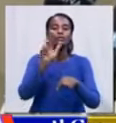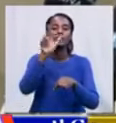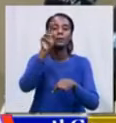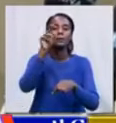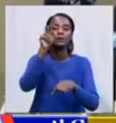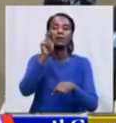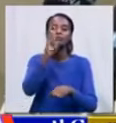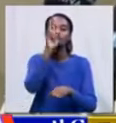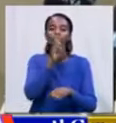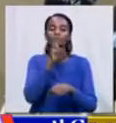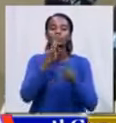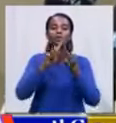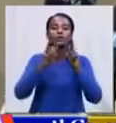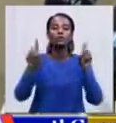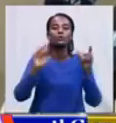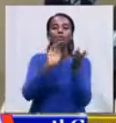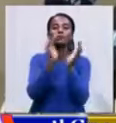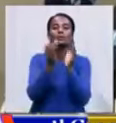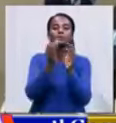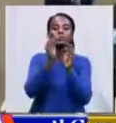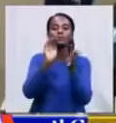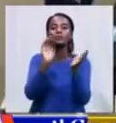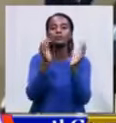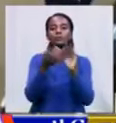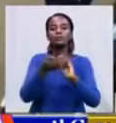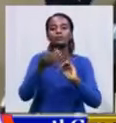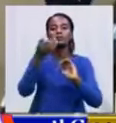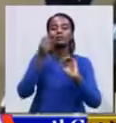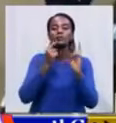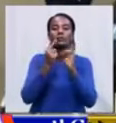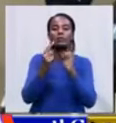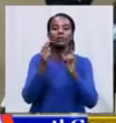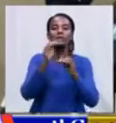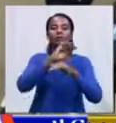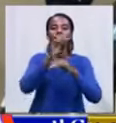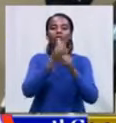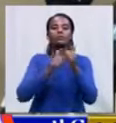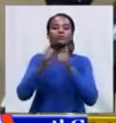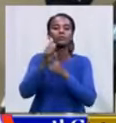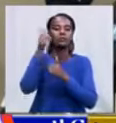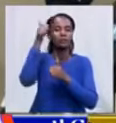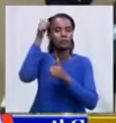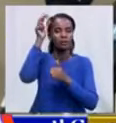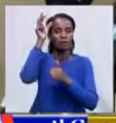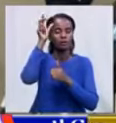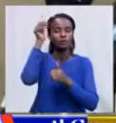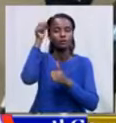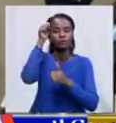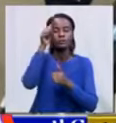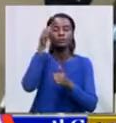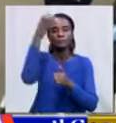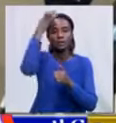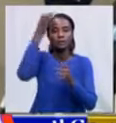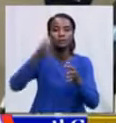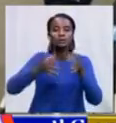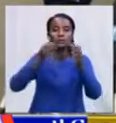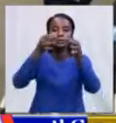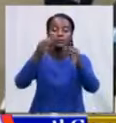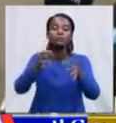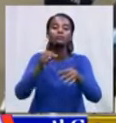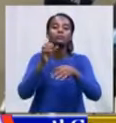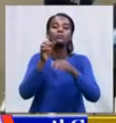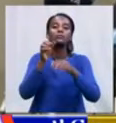ጾም በልዩ ሁኔታ የሚከናወን ስለመሆኑ የተናገሩት ተቀዳሚ ሙፍቲ ሐጂ ዑመር ድሪስ ከመንግስት የሚተላለፉ